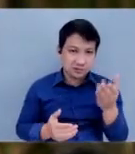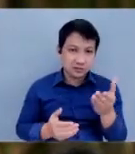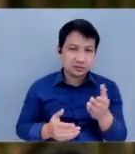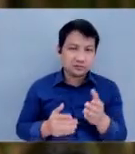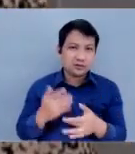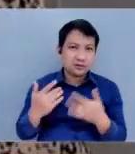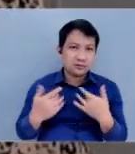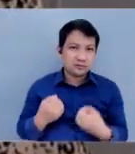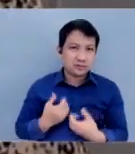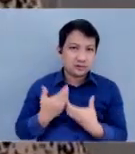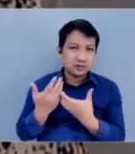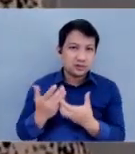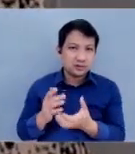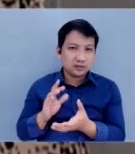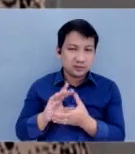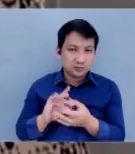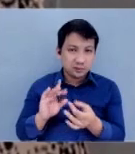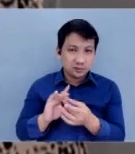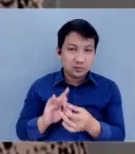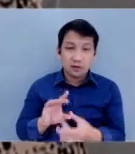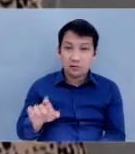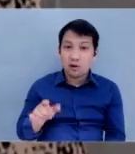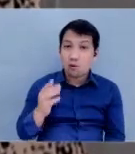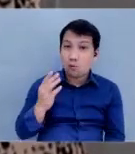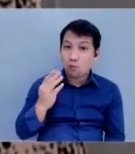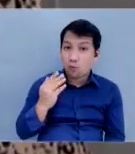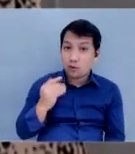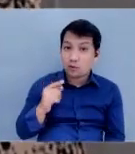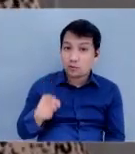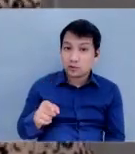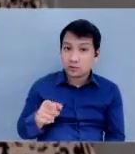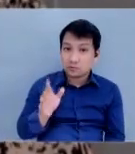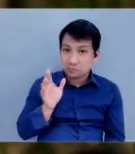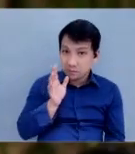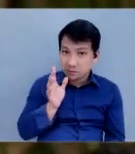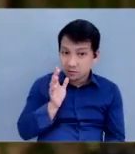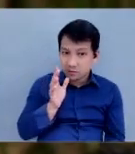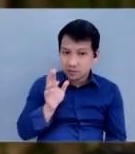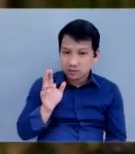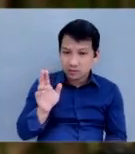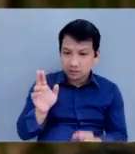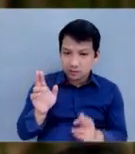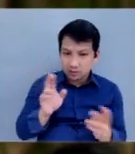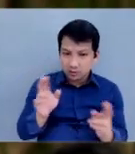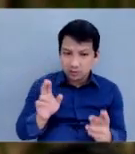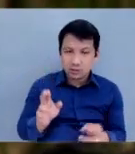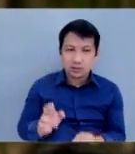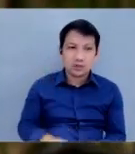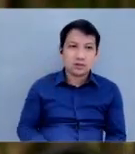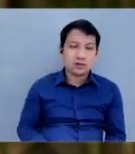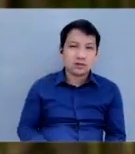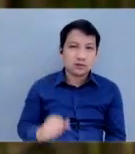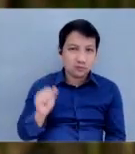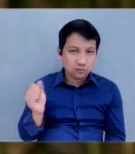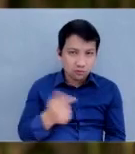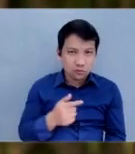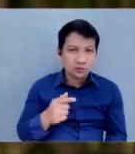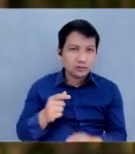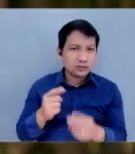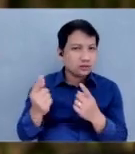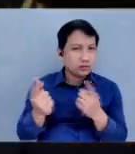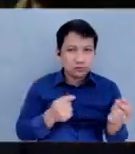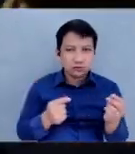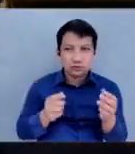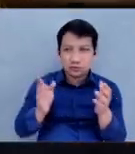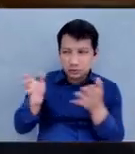sa kwento niyo. Dahil mga kapatid, alam mo, pag nakakita ka ng nanay na handang ibaba lahat, at iwan ang lahat